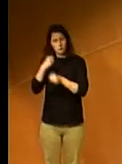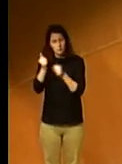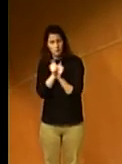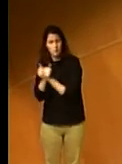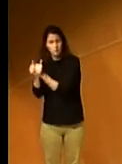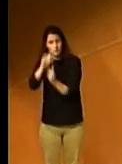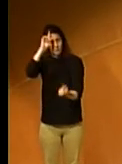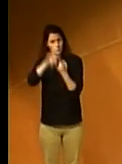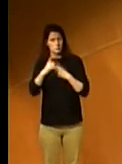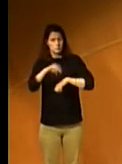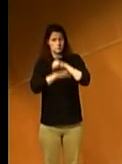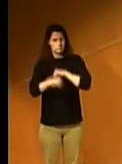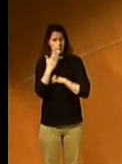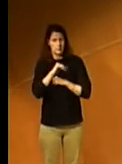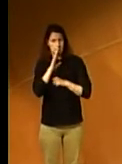organiser cet après-midi.